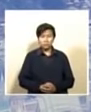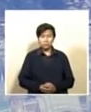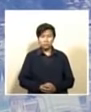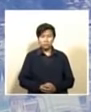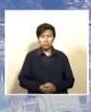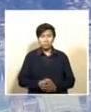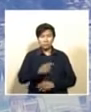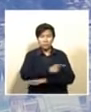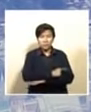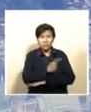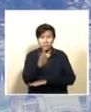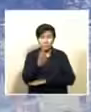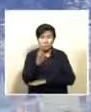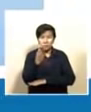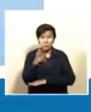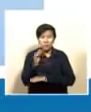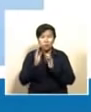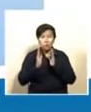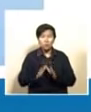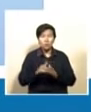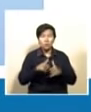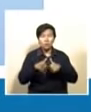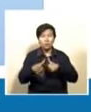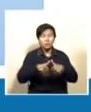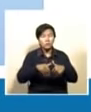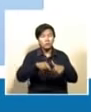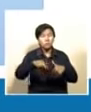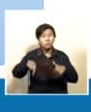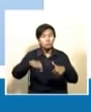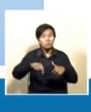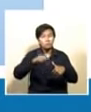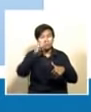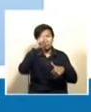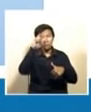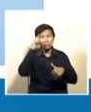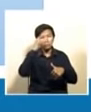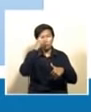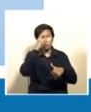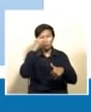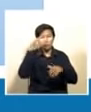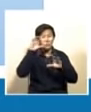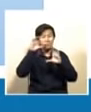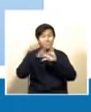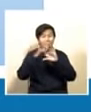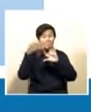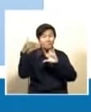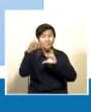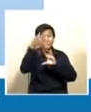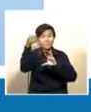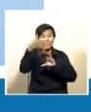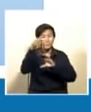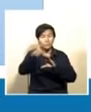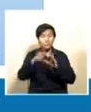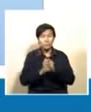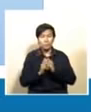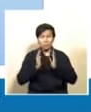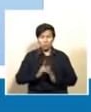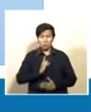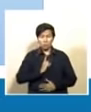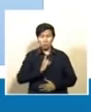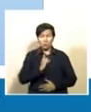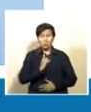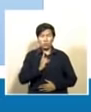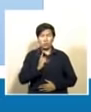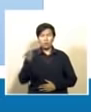การให้บริการกับผู้ที่มีความต้องการสูงสุดโดยให้กระทรวงมหาดไทยเป็นผู้บริหารจัด